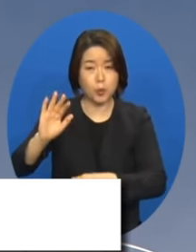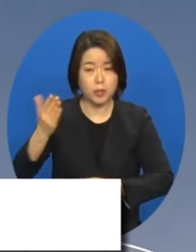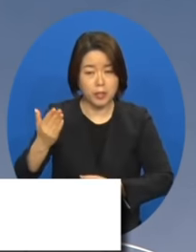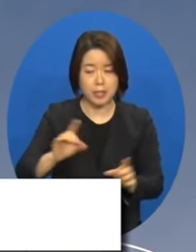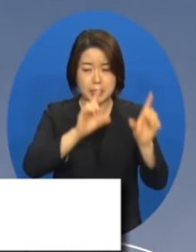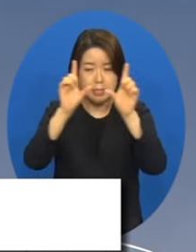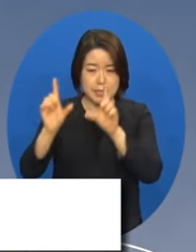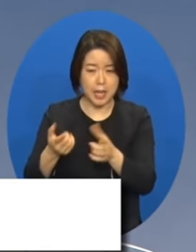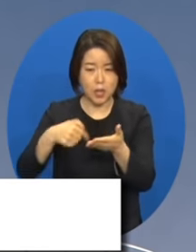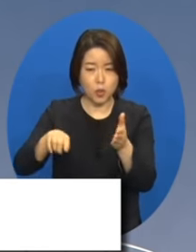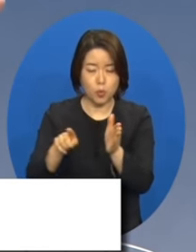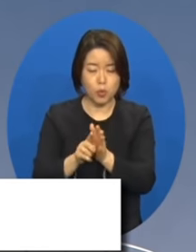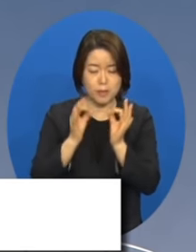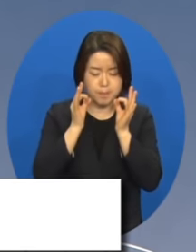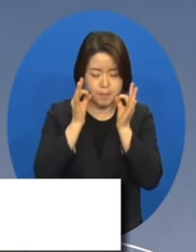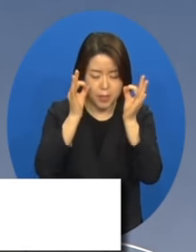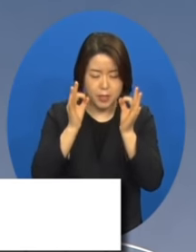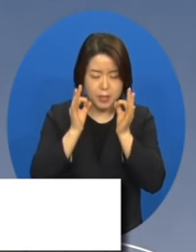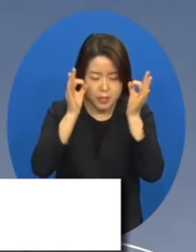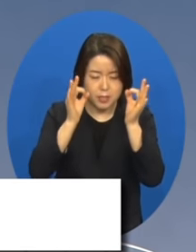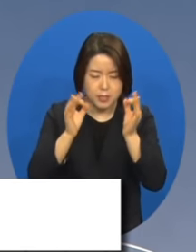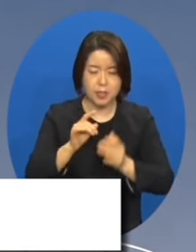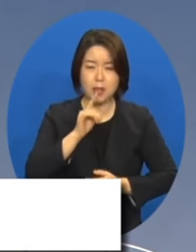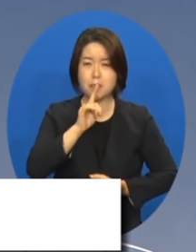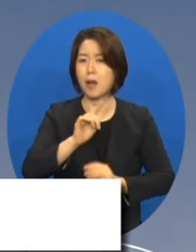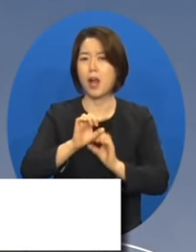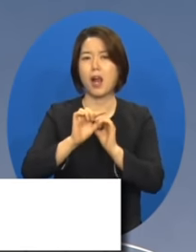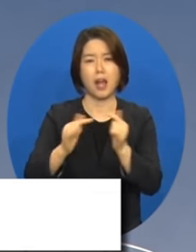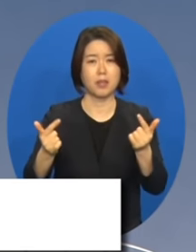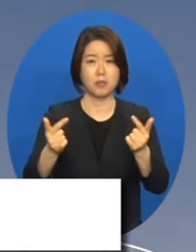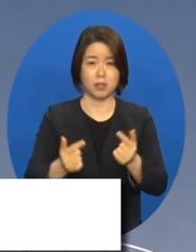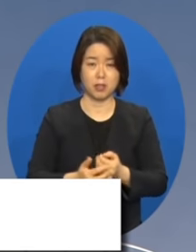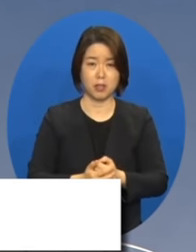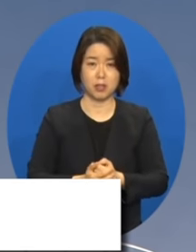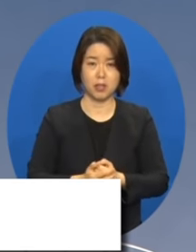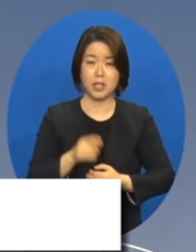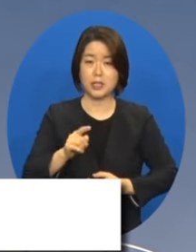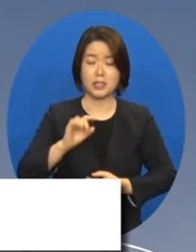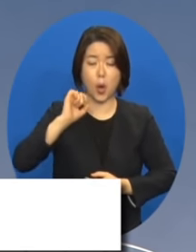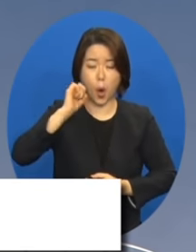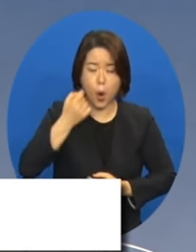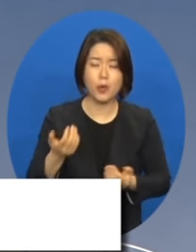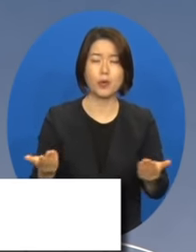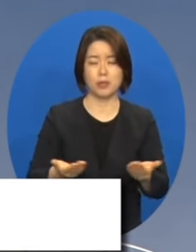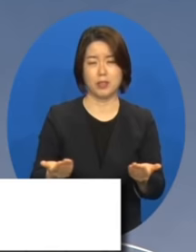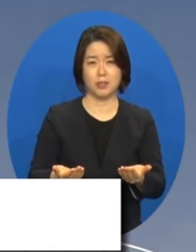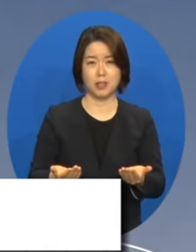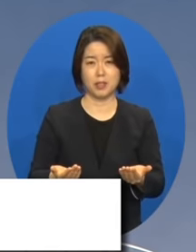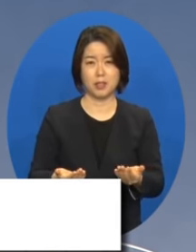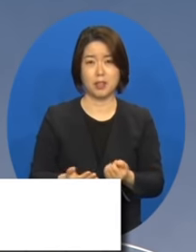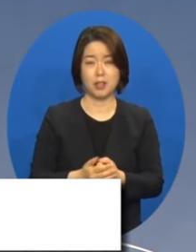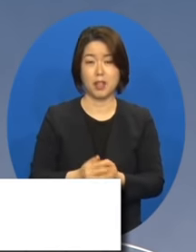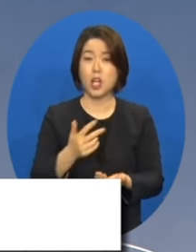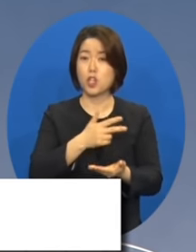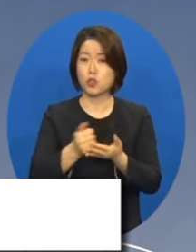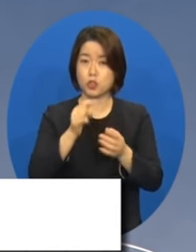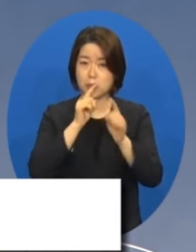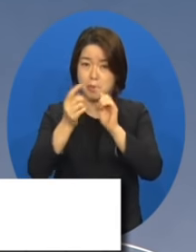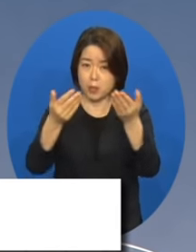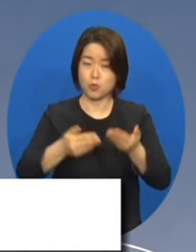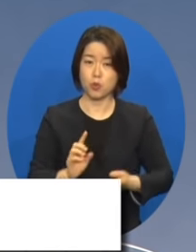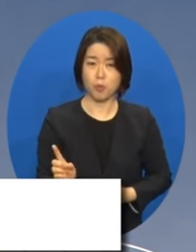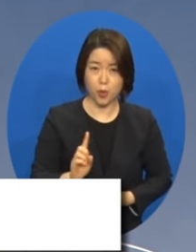노력하라 이렇게 말씀 하지 않으셨어요 그건 불가능 아니야 주님은 말씀